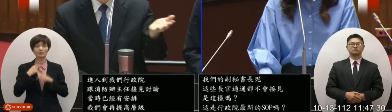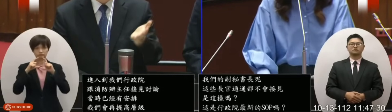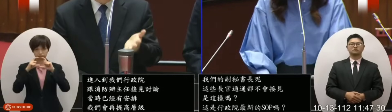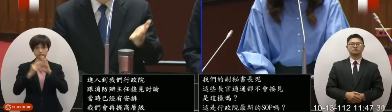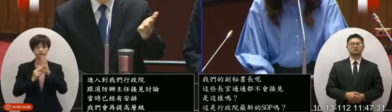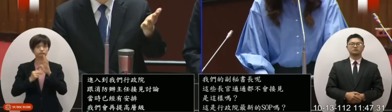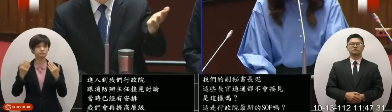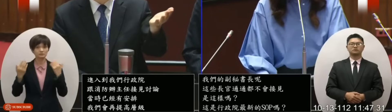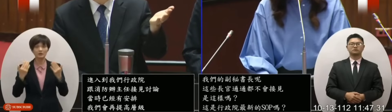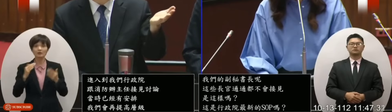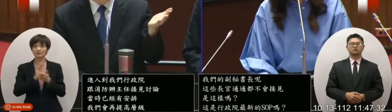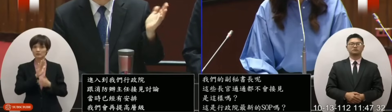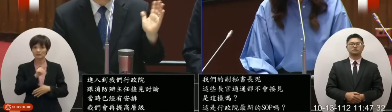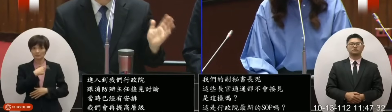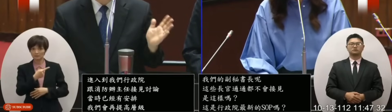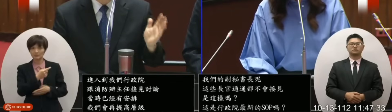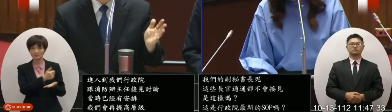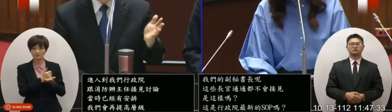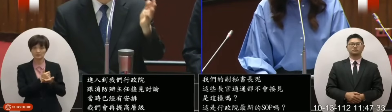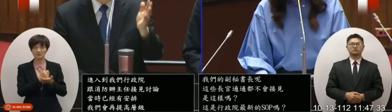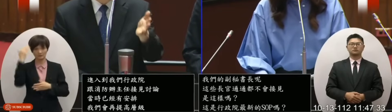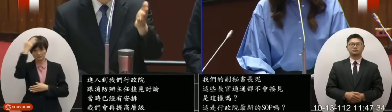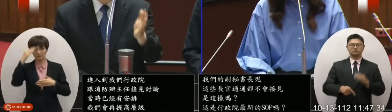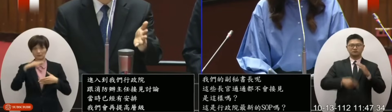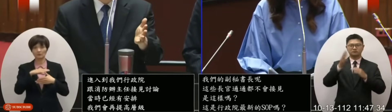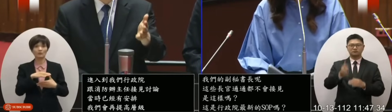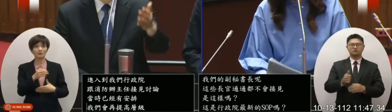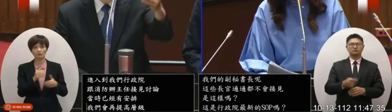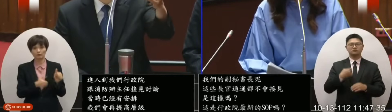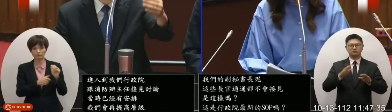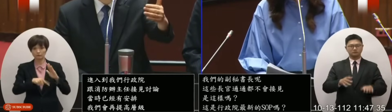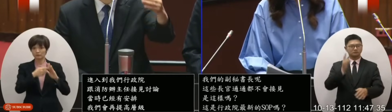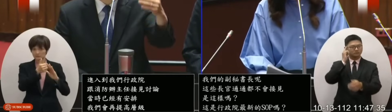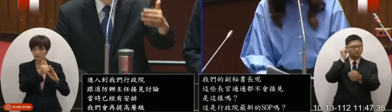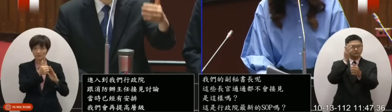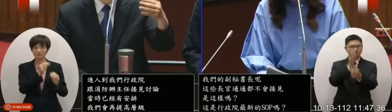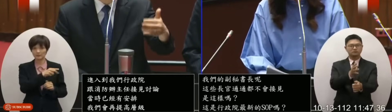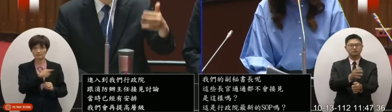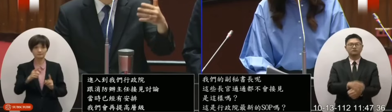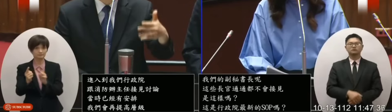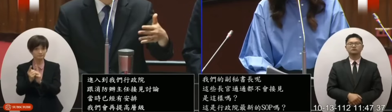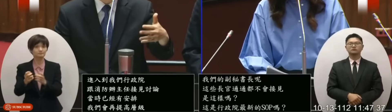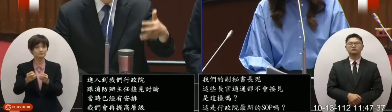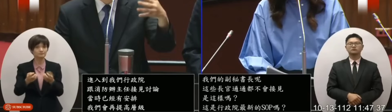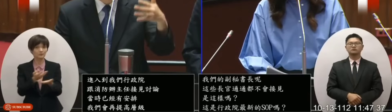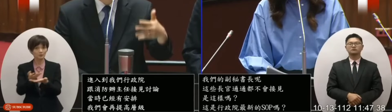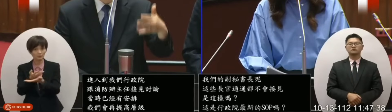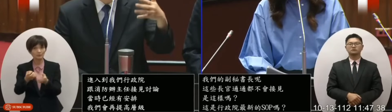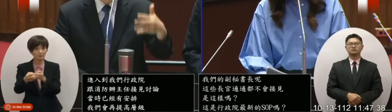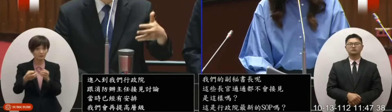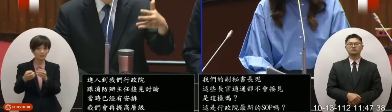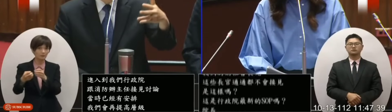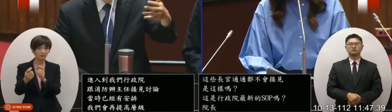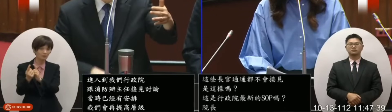我们后来就请了我们郑文灿副院长来接见这些人。 我想要请问一下， 跟这些人的这些讨论的过程当中，他